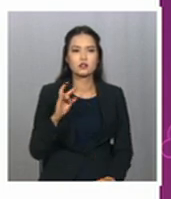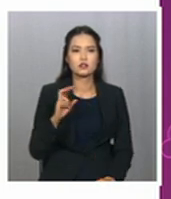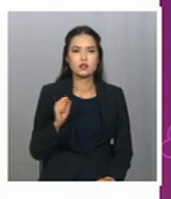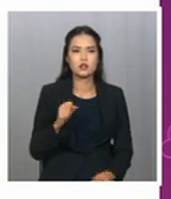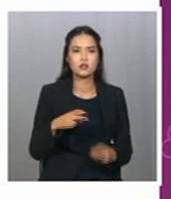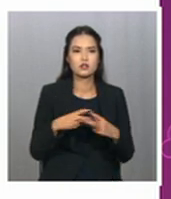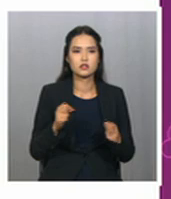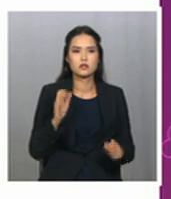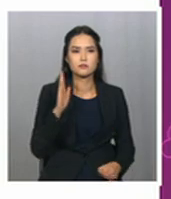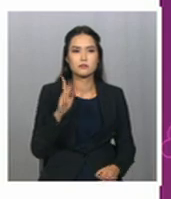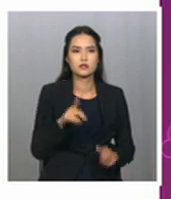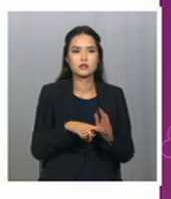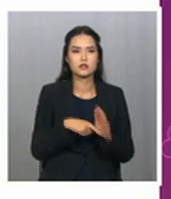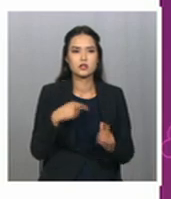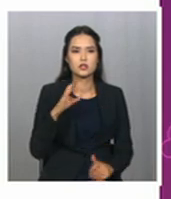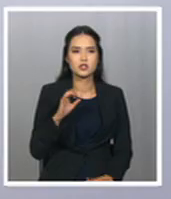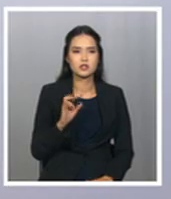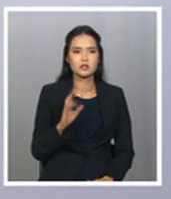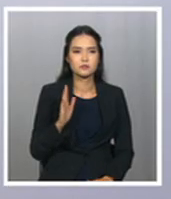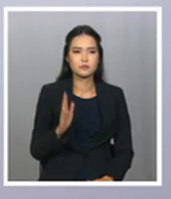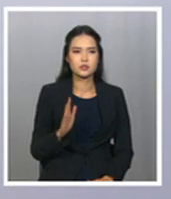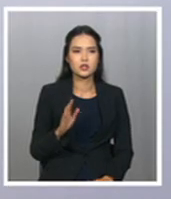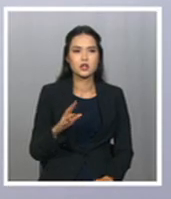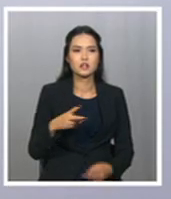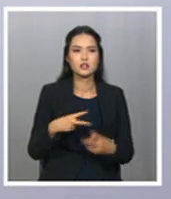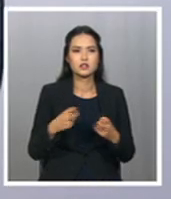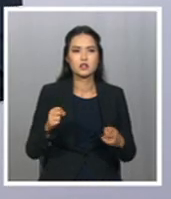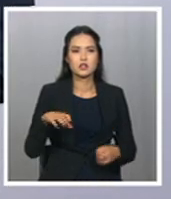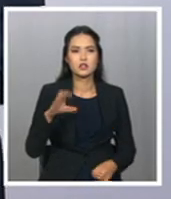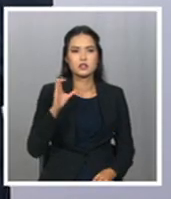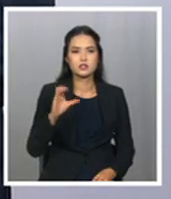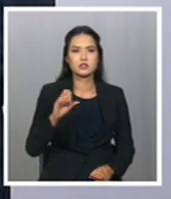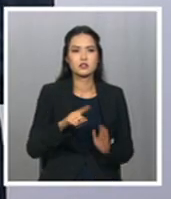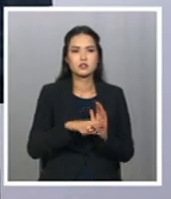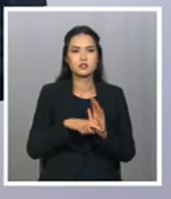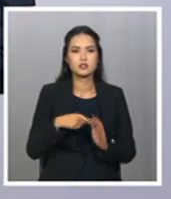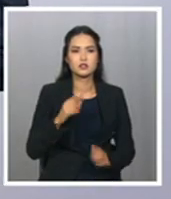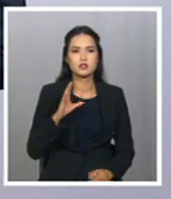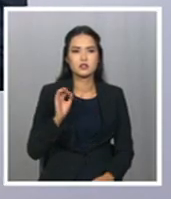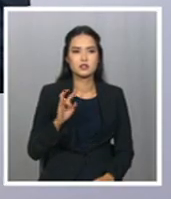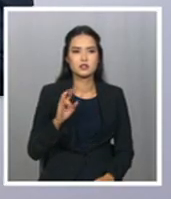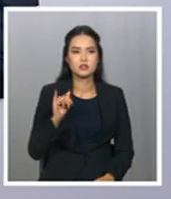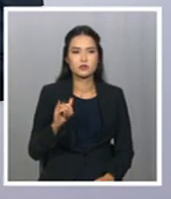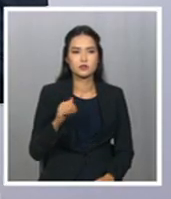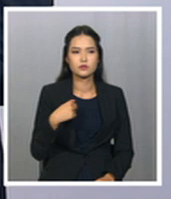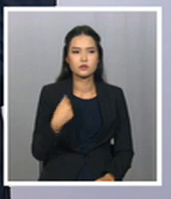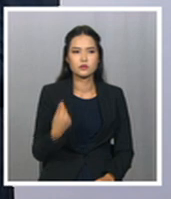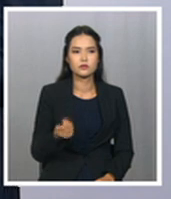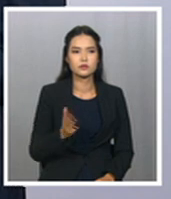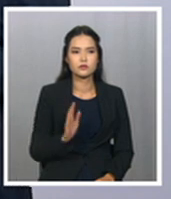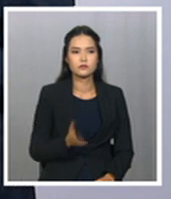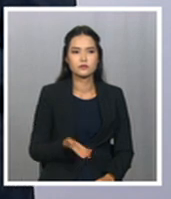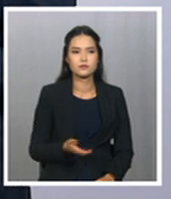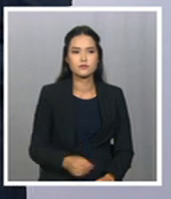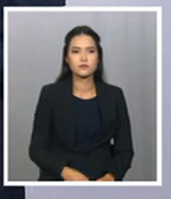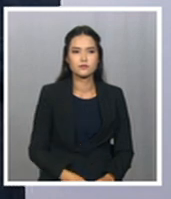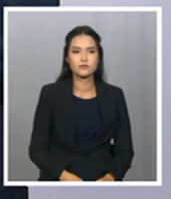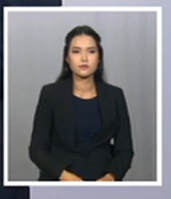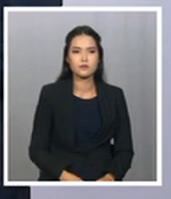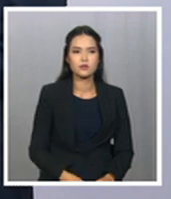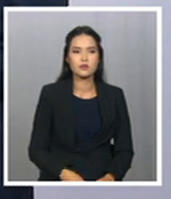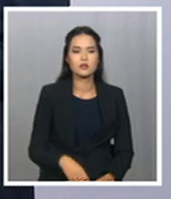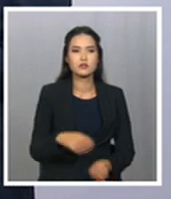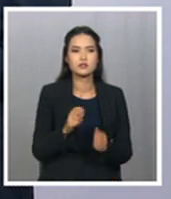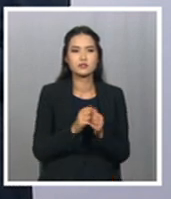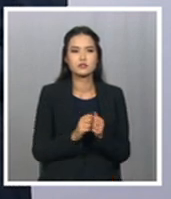АБ қабырғалары шарт бойынша белгілі. Демек, мына теңдіктердің бөлшектердің алымдары белгілі. А, Б, С белгілі. Гамма